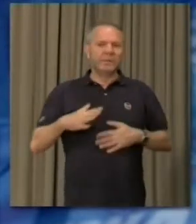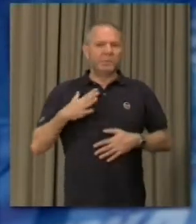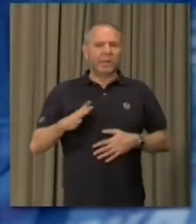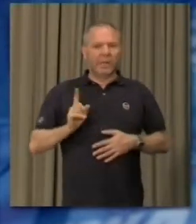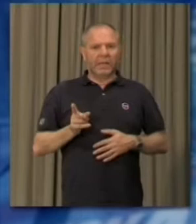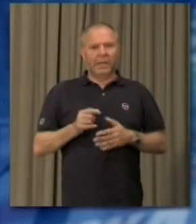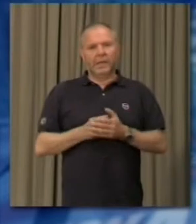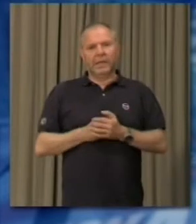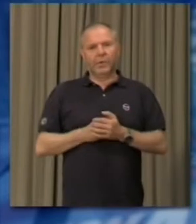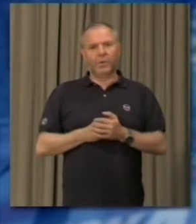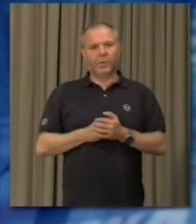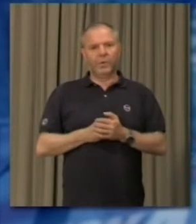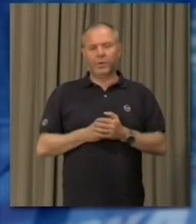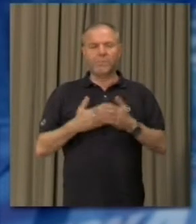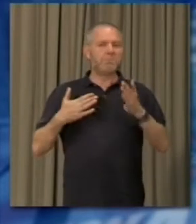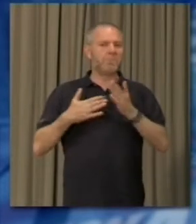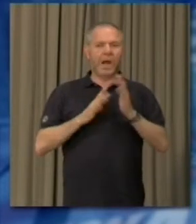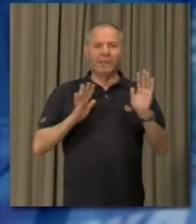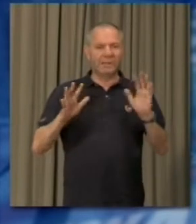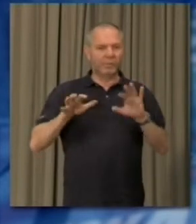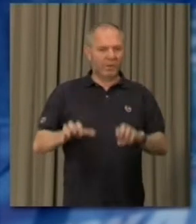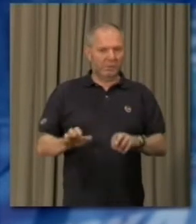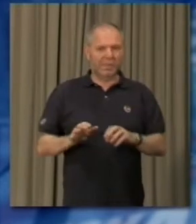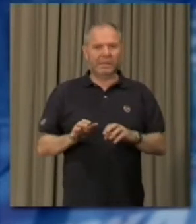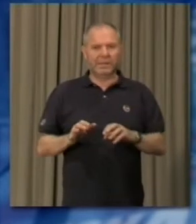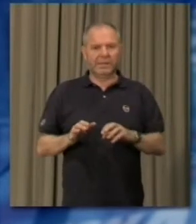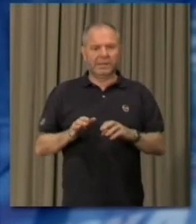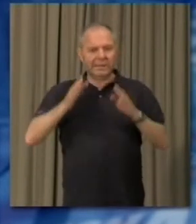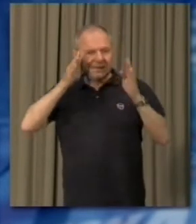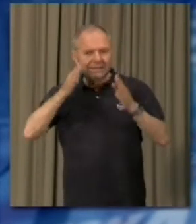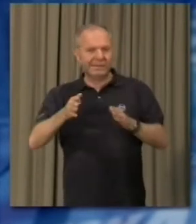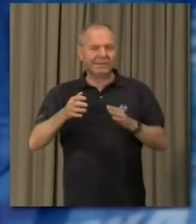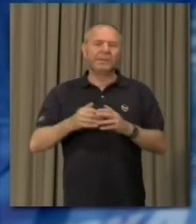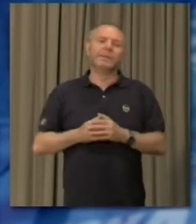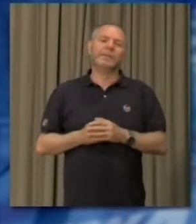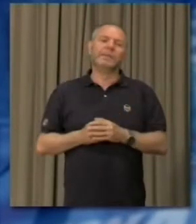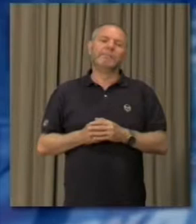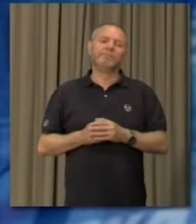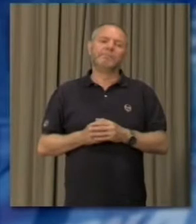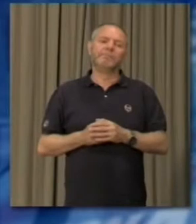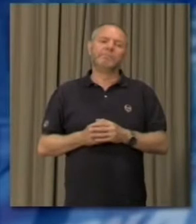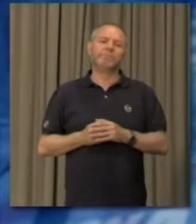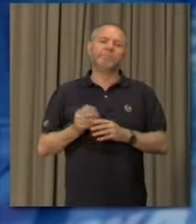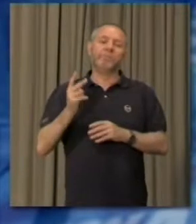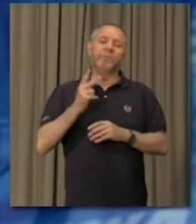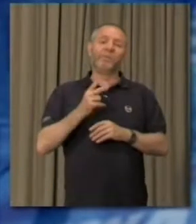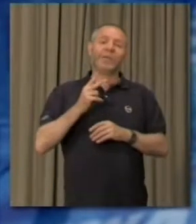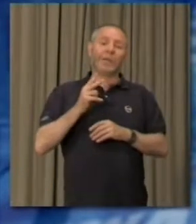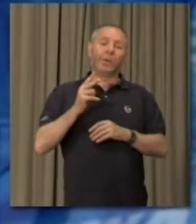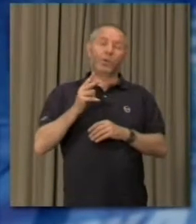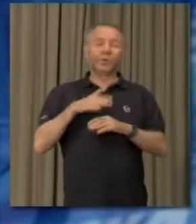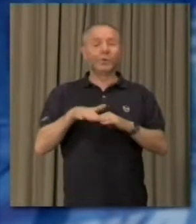sicuramente il massimo impegno, la massima dedizione per la causa. E di solito quando si